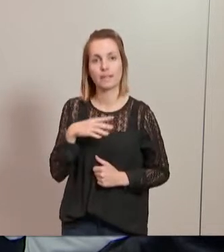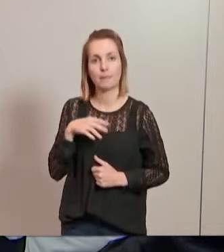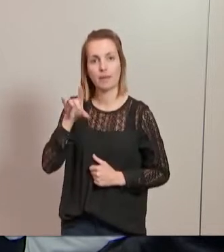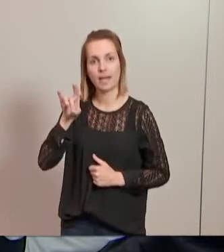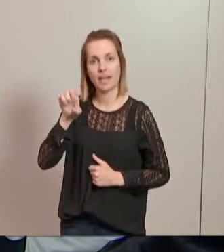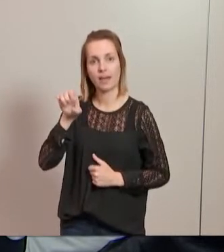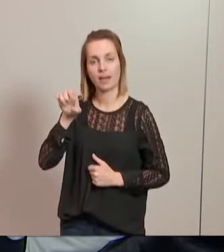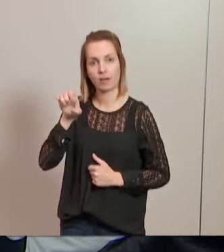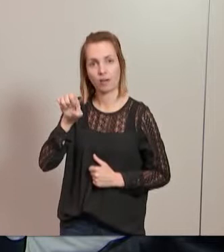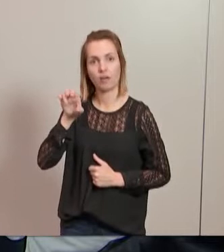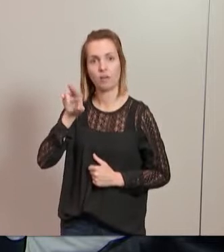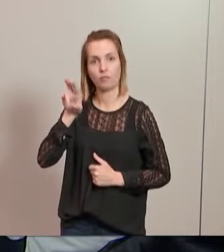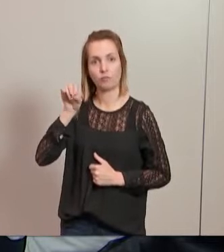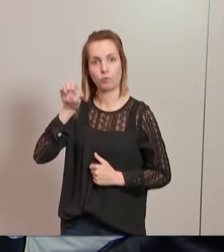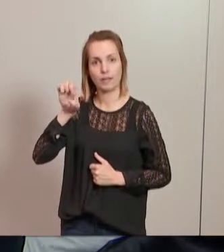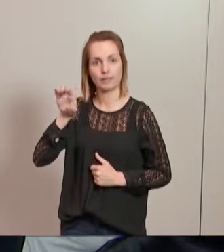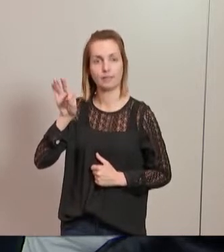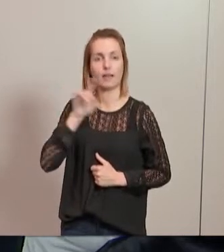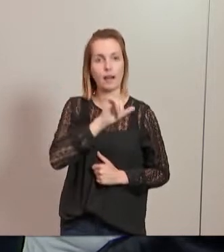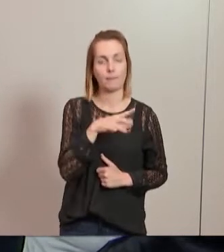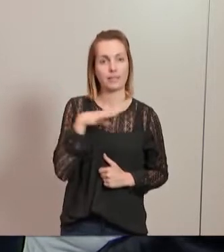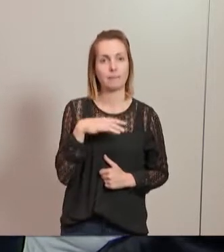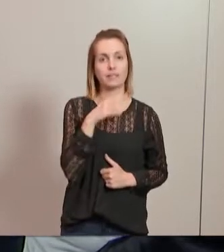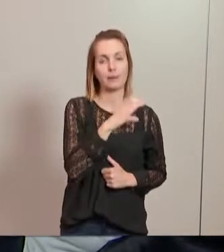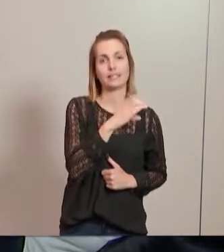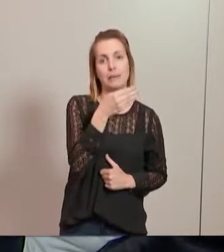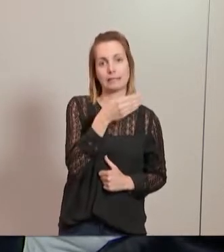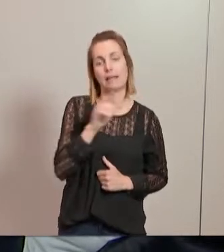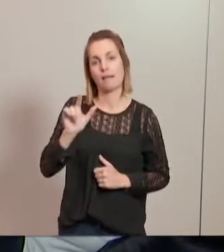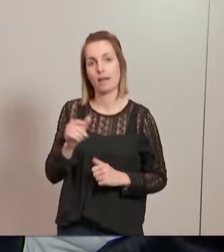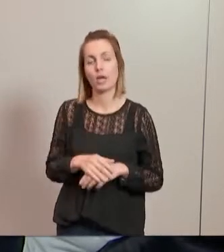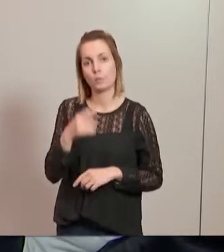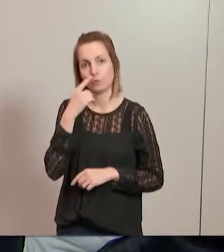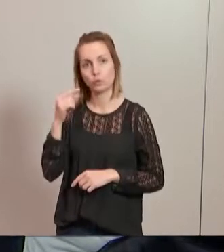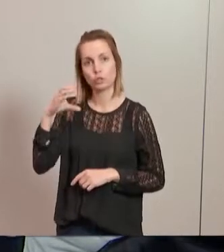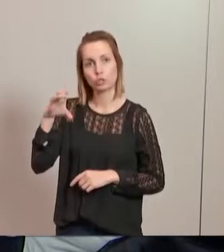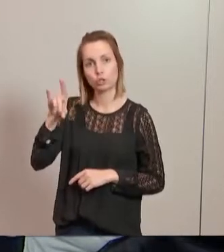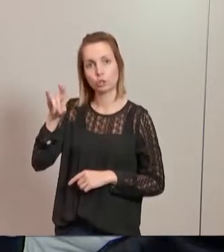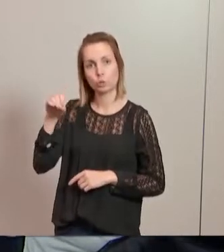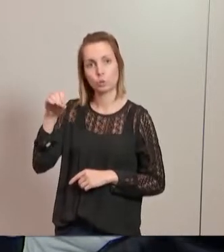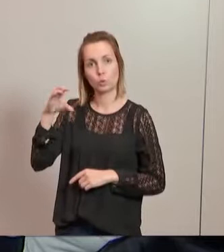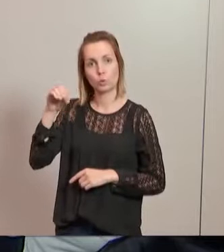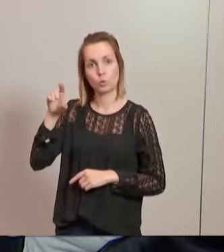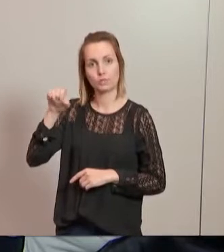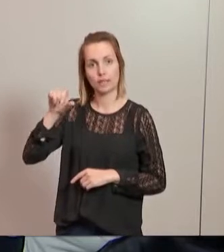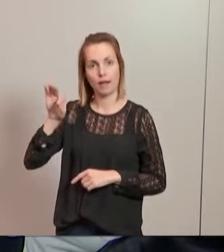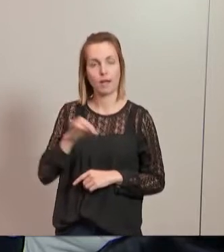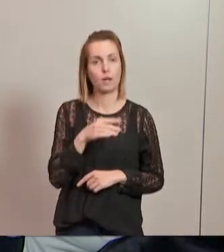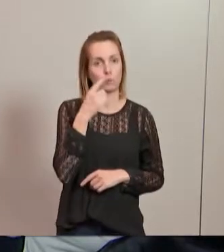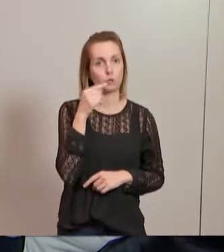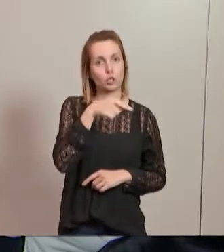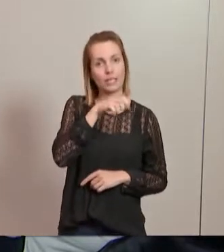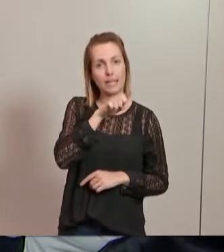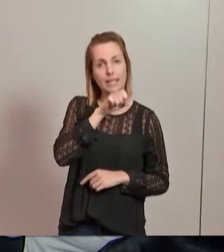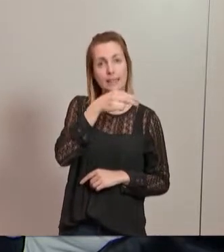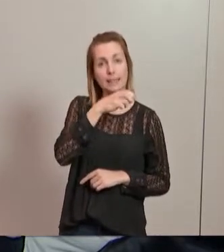Présent. Agnès Cabaret-Martinet. Présent. Jean-Michel Socoja. Présent. Pierre Kenéa.